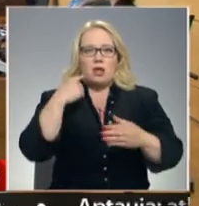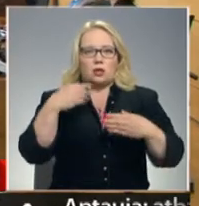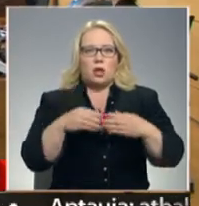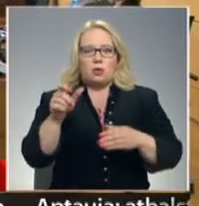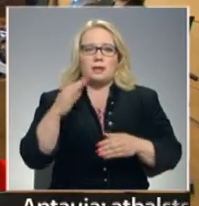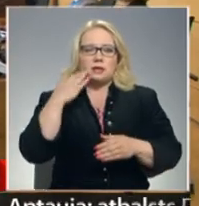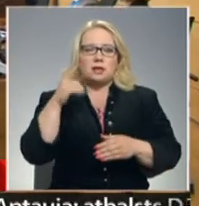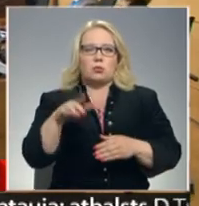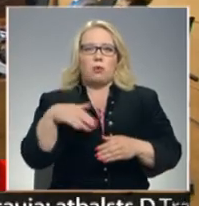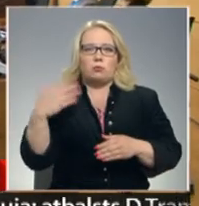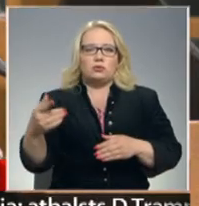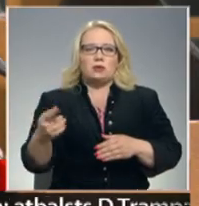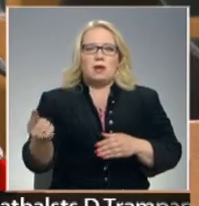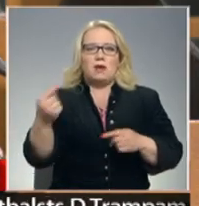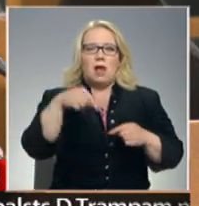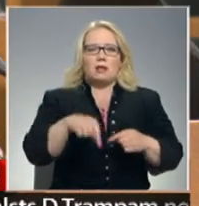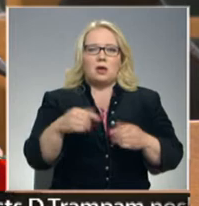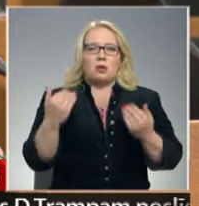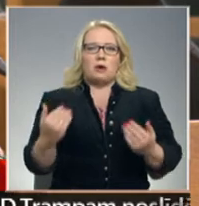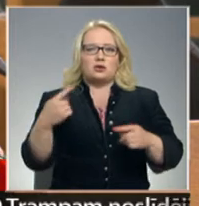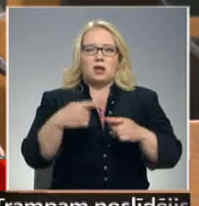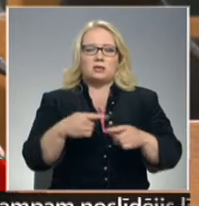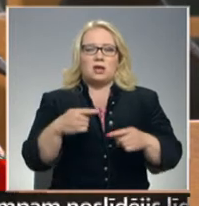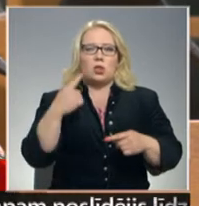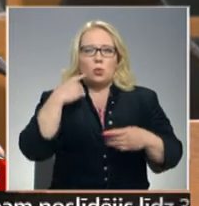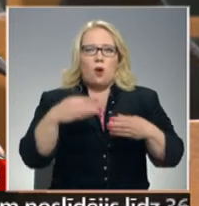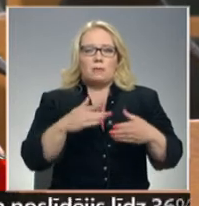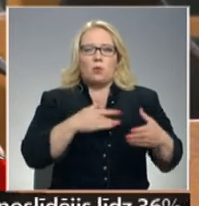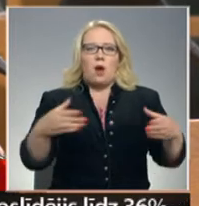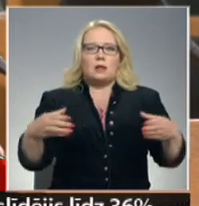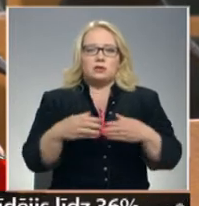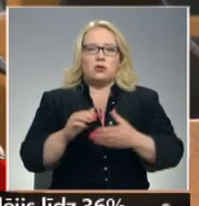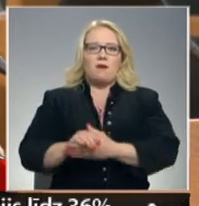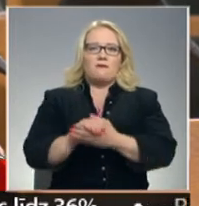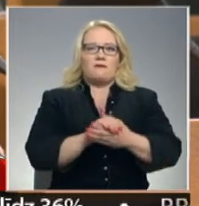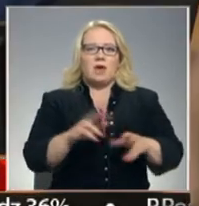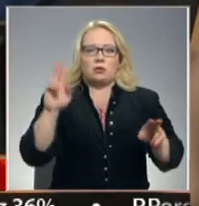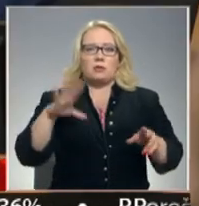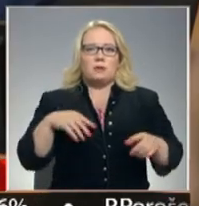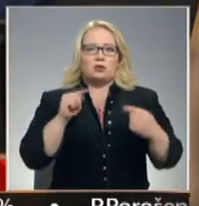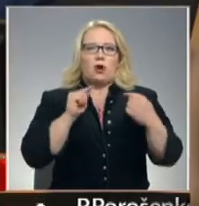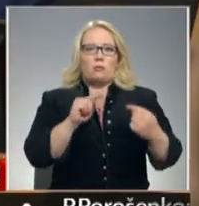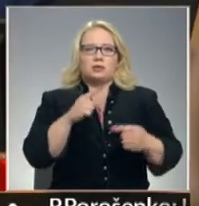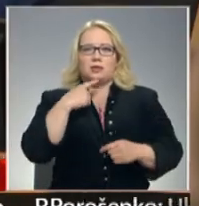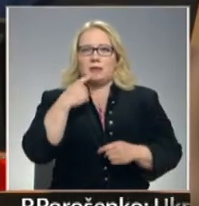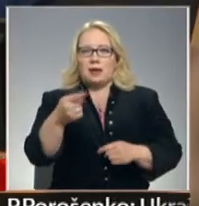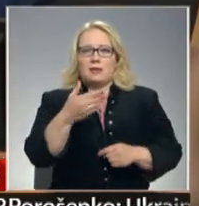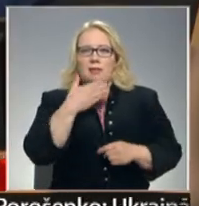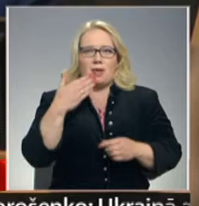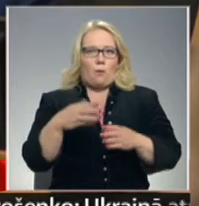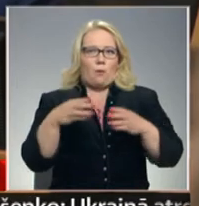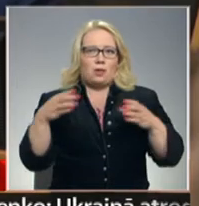ka to pusē varētu pārnākt kāds no pašreizējās domas koalīcijas deputātiem, jo vienotība koalīcijā pēc opozicionāra teiktā nemaz nav tik